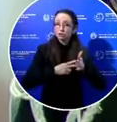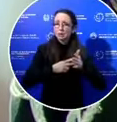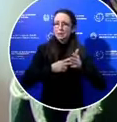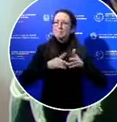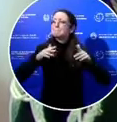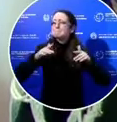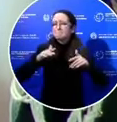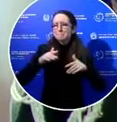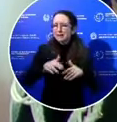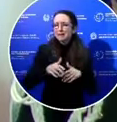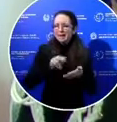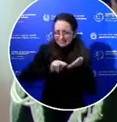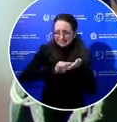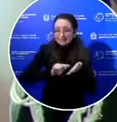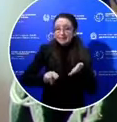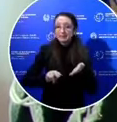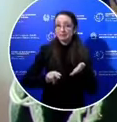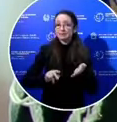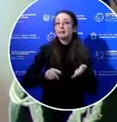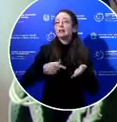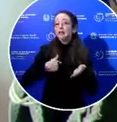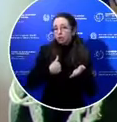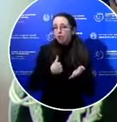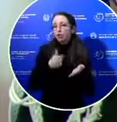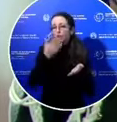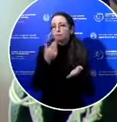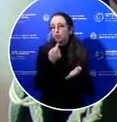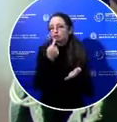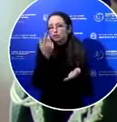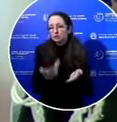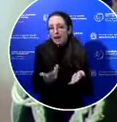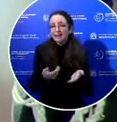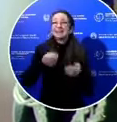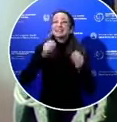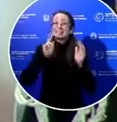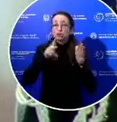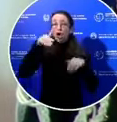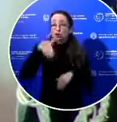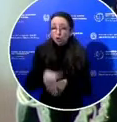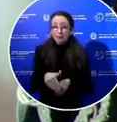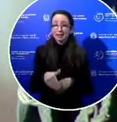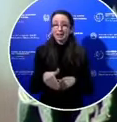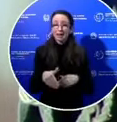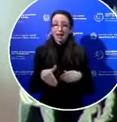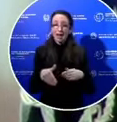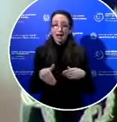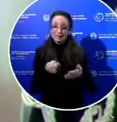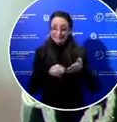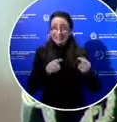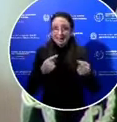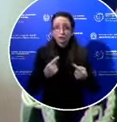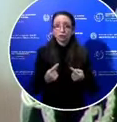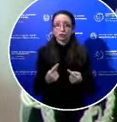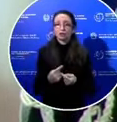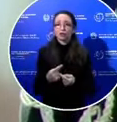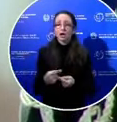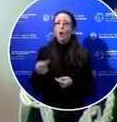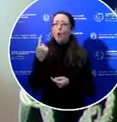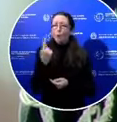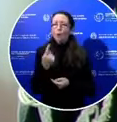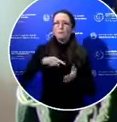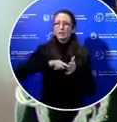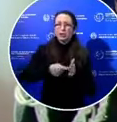stato ricordato qualche dato, ma ci tengo anch'io a citarlo. 18.000 interazioni, 350 interventi in streaming,